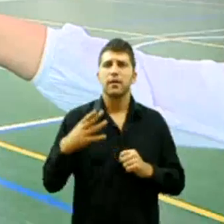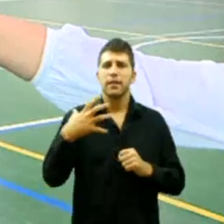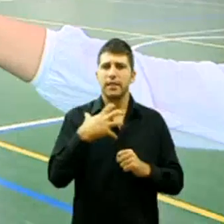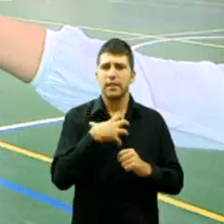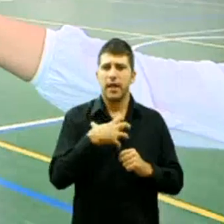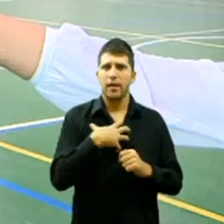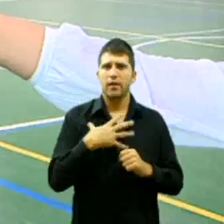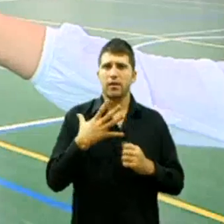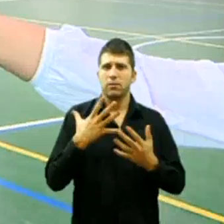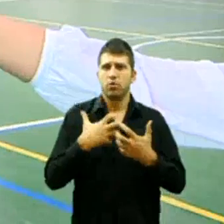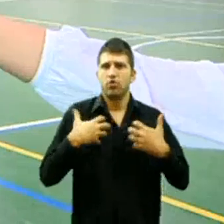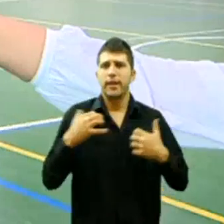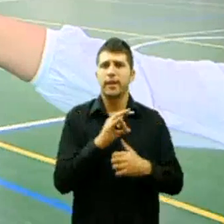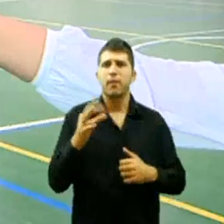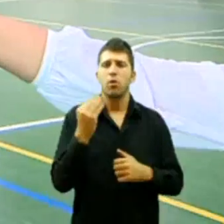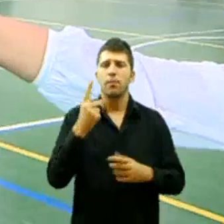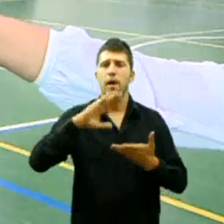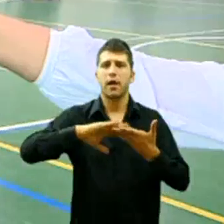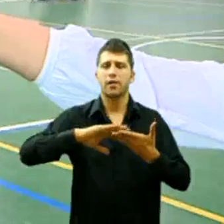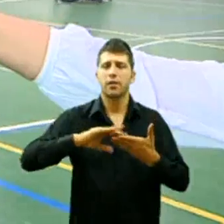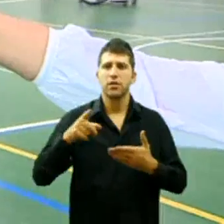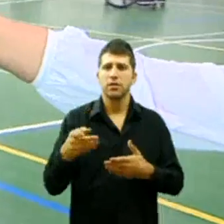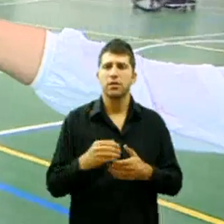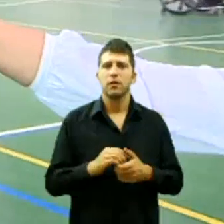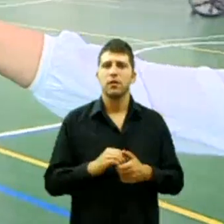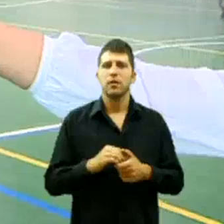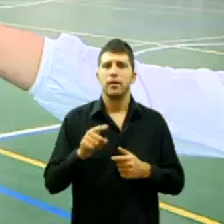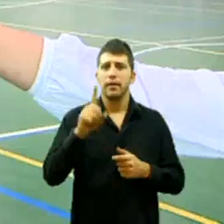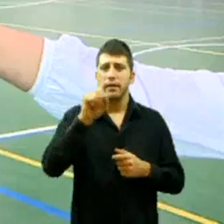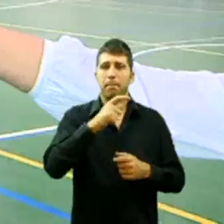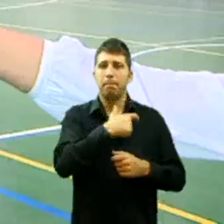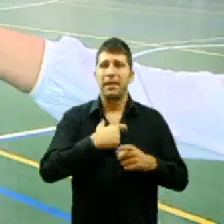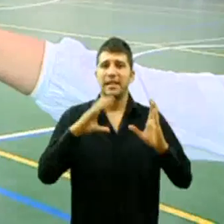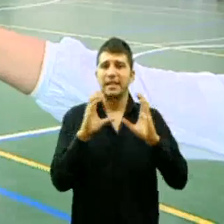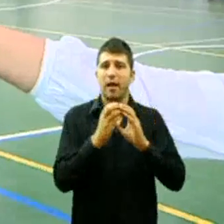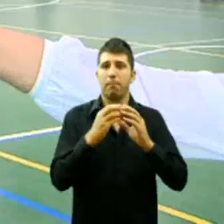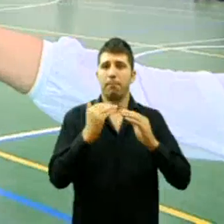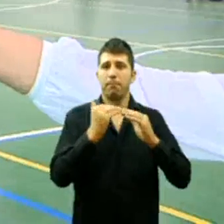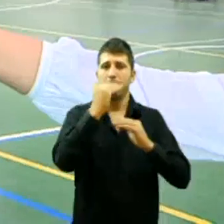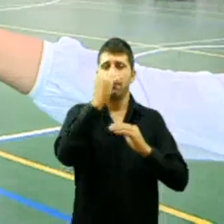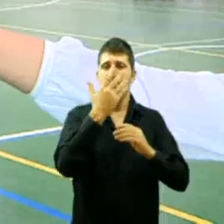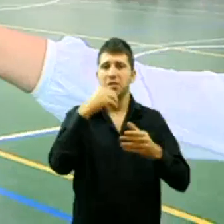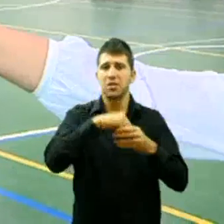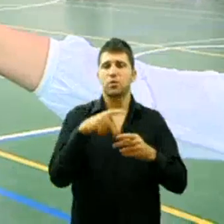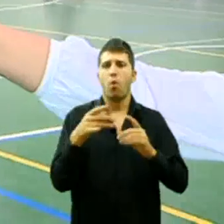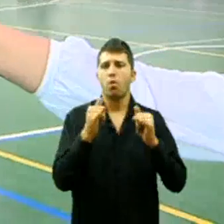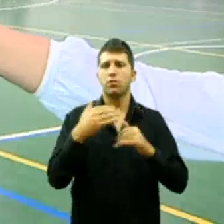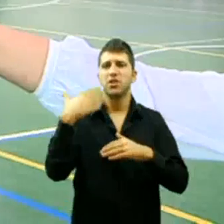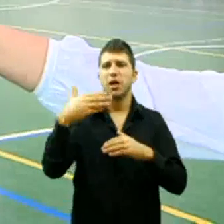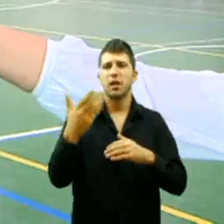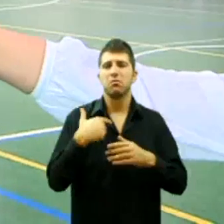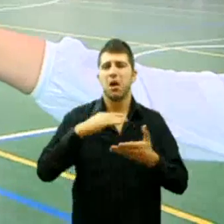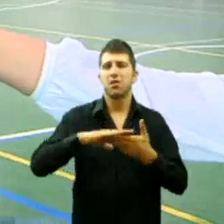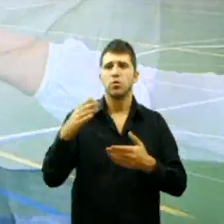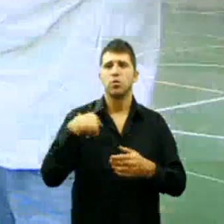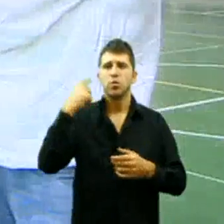kendine özgüveni olan bir arkadaşımız. Bence milli takım seviyesinde oynayacak bir arkadaşımız diye